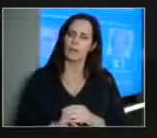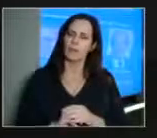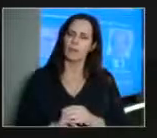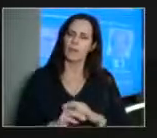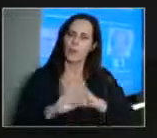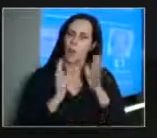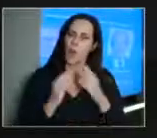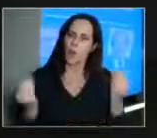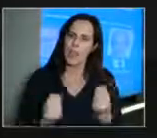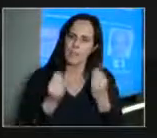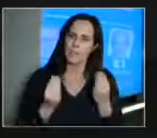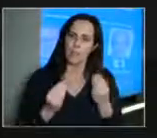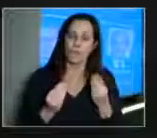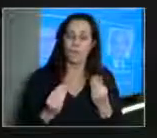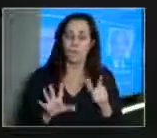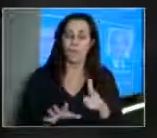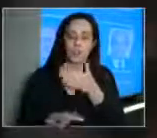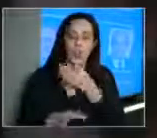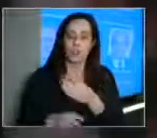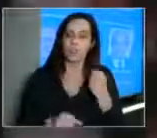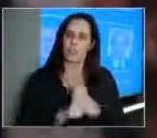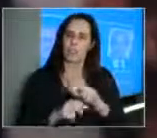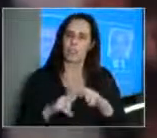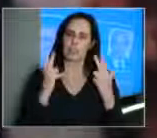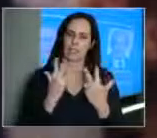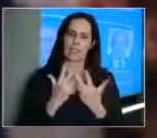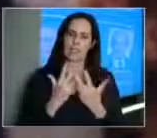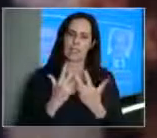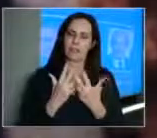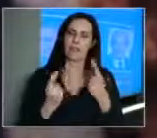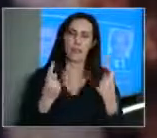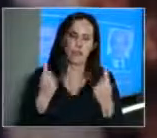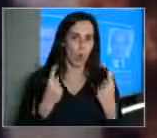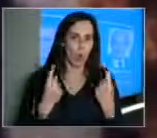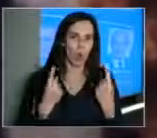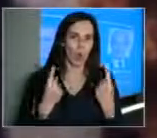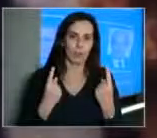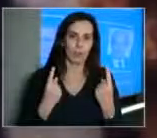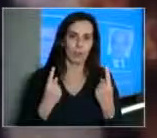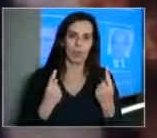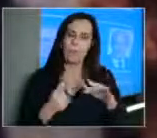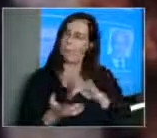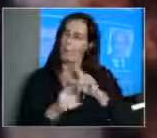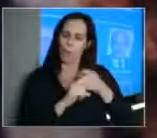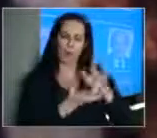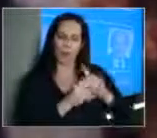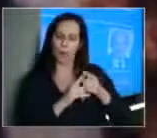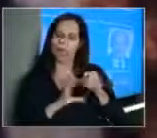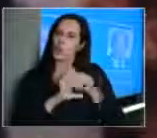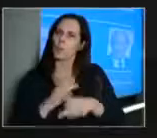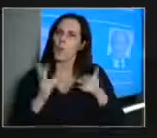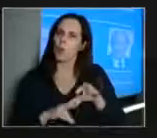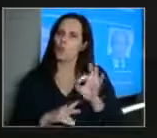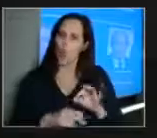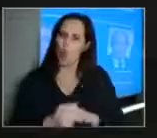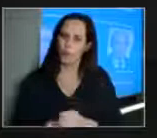לכל דבר, וזה מה שיפה פה, זה עבודת הצוות, ושכל אחד בא מדיסציפלינות אחרות ותורם את היכולות